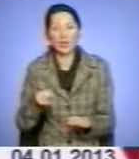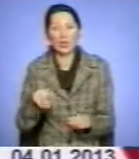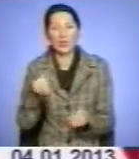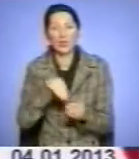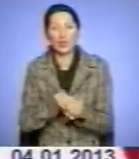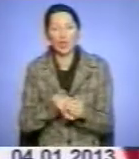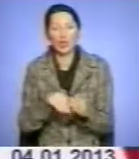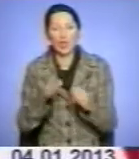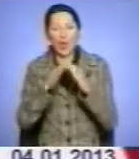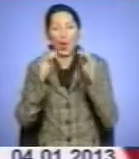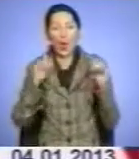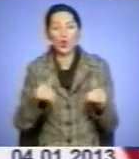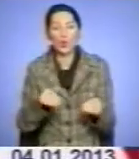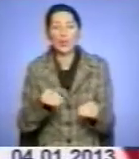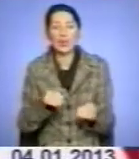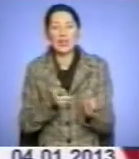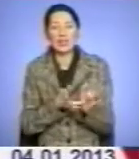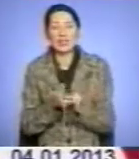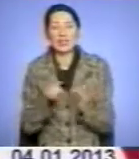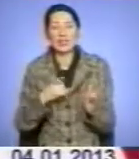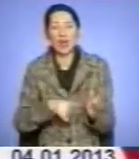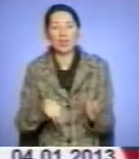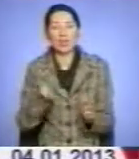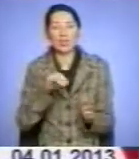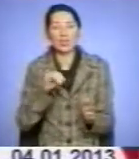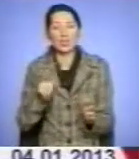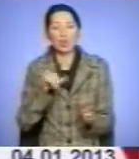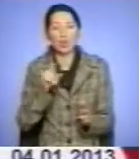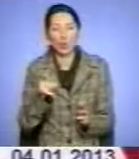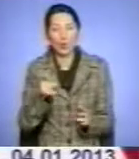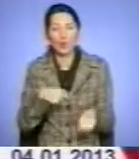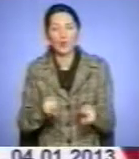різдвяного дідуха. У такому вигляді, як зараз, шопку ставлять